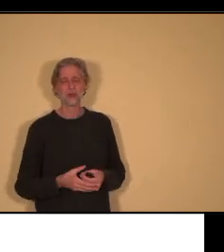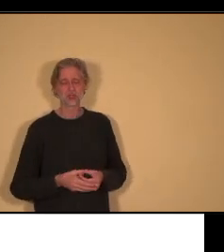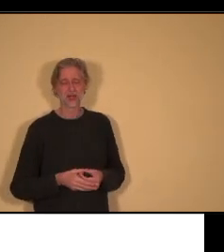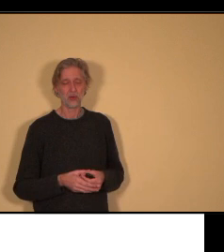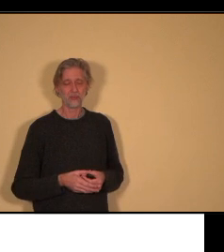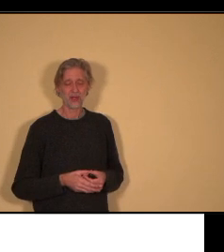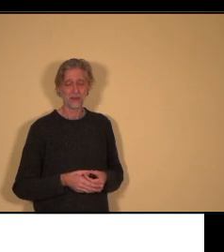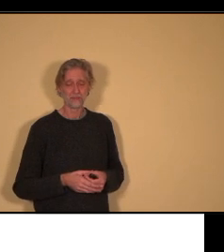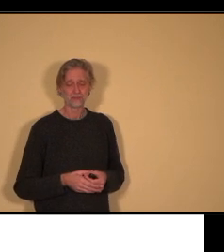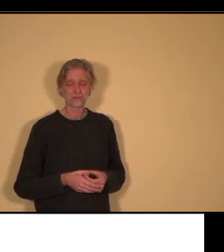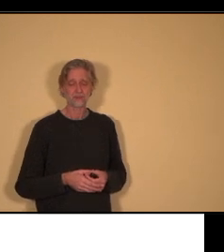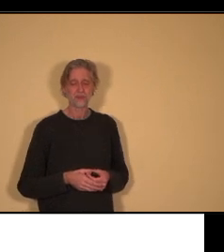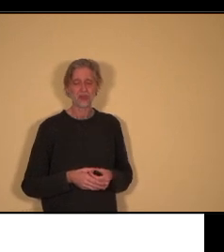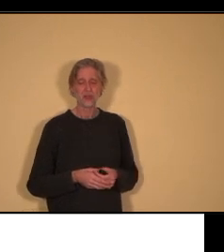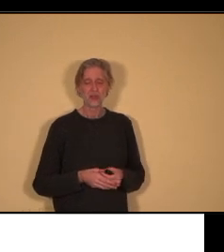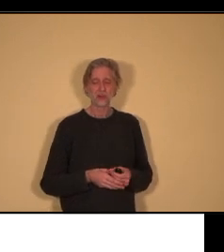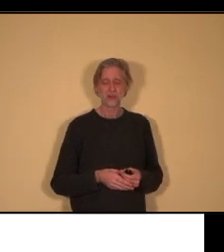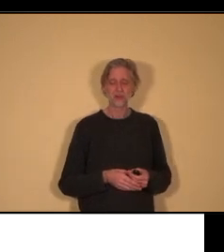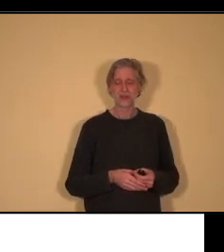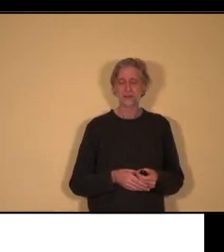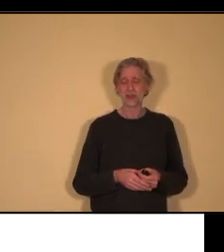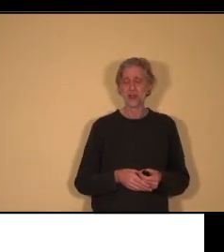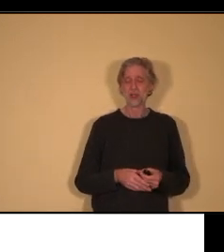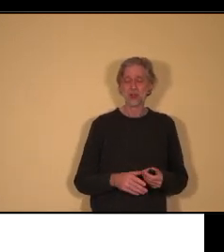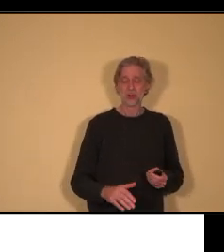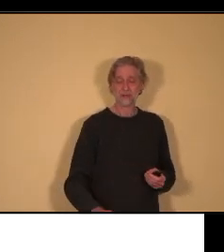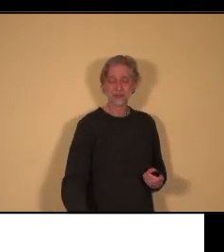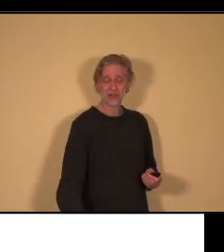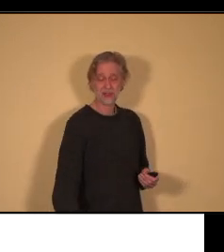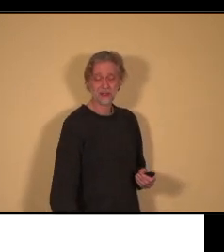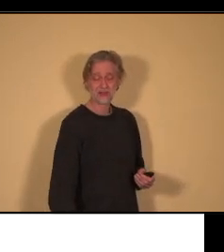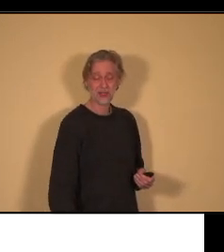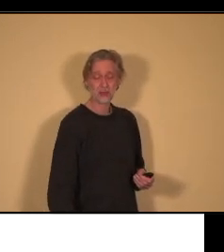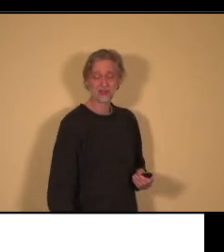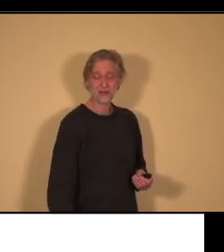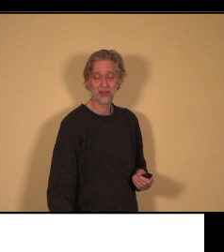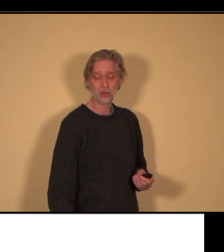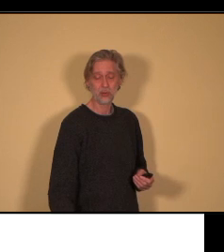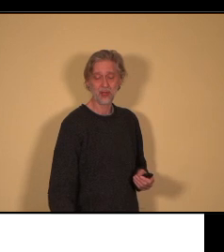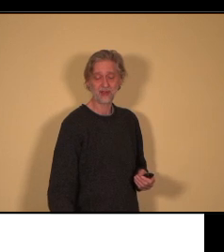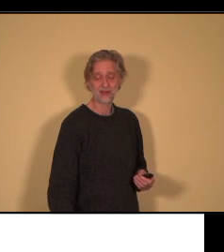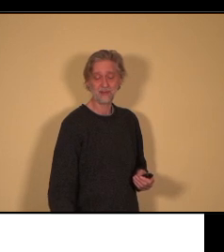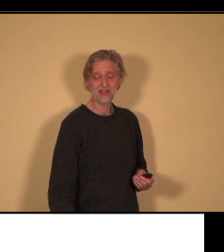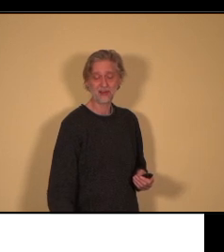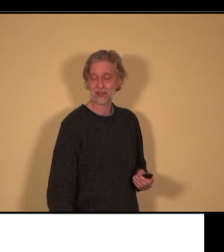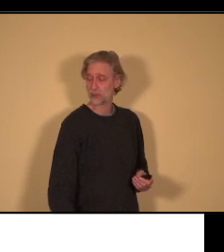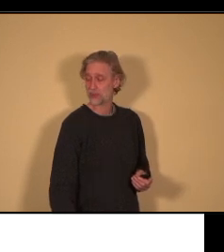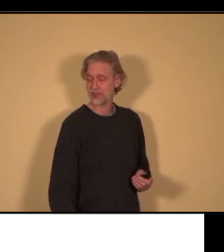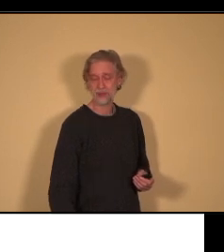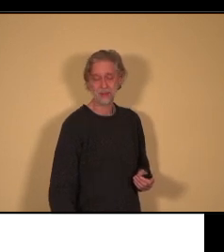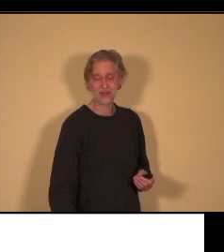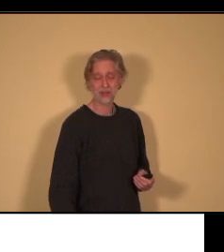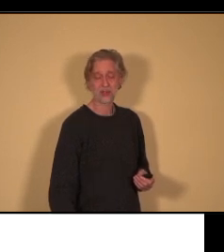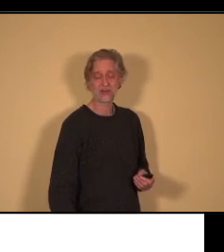wie Dominosteine umfallen. Und ja, was wir hier sehen, und das hatten wir im Grunde als Wechselwirkung